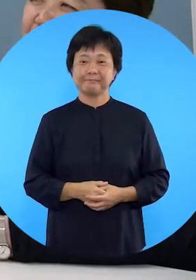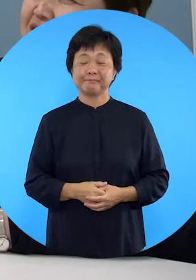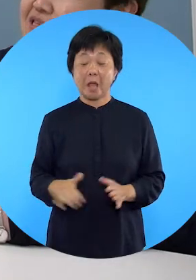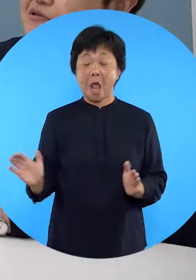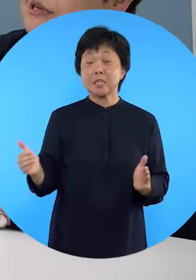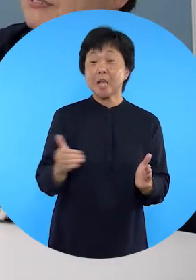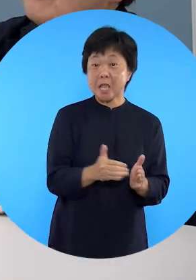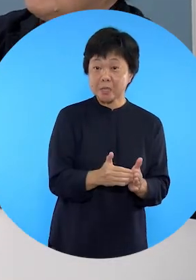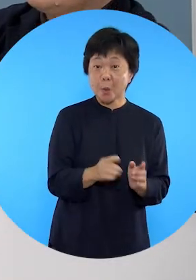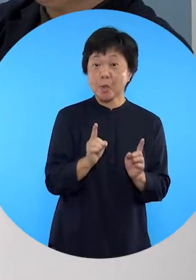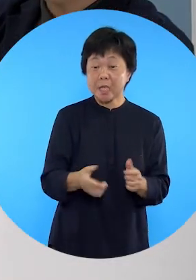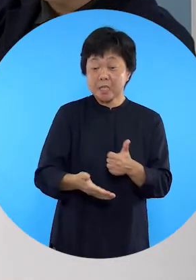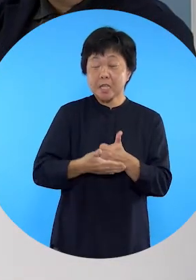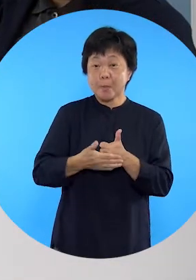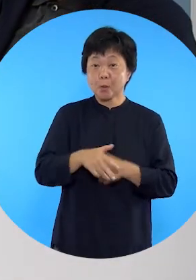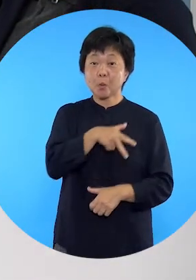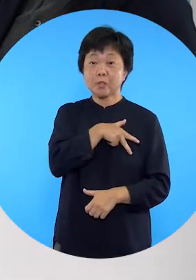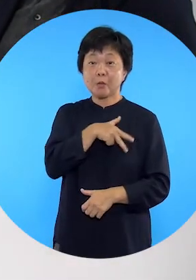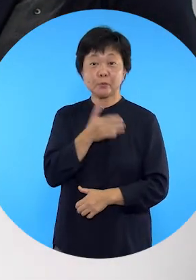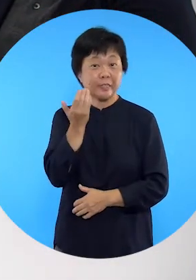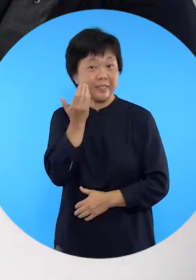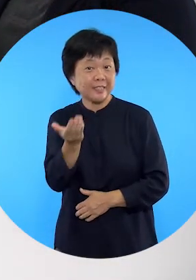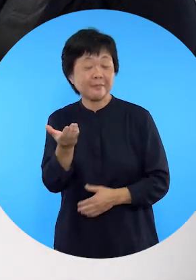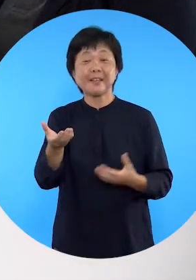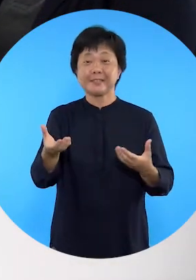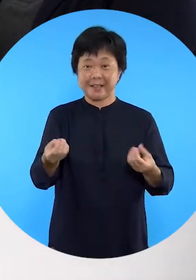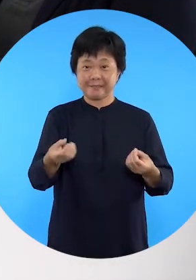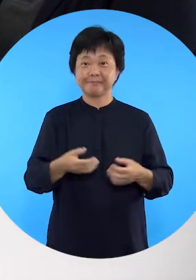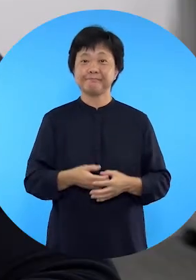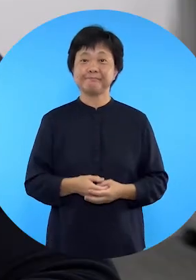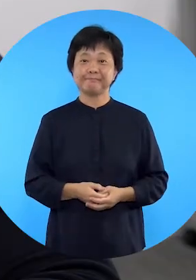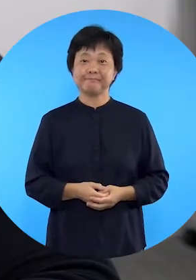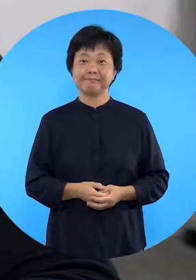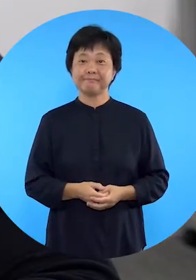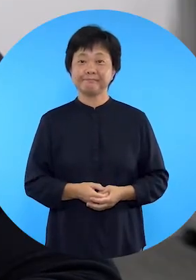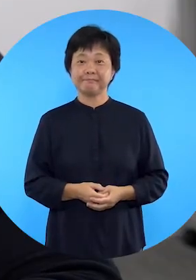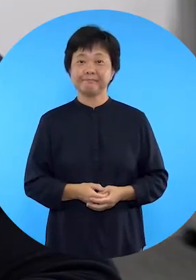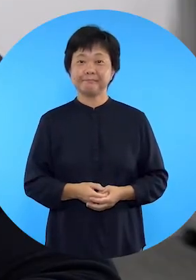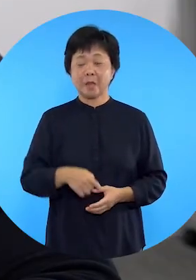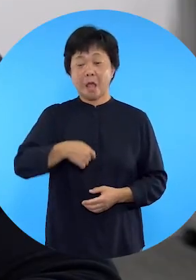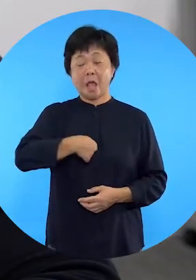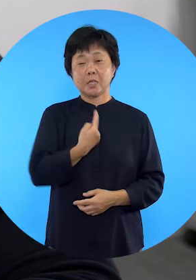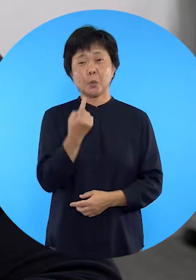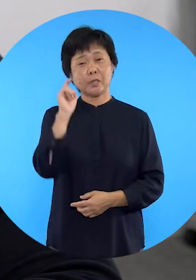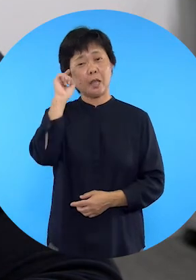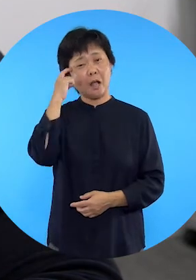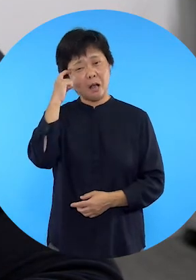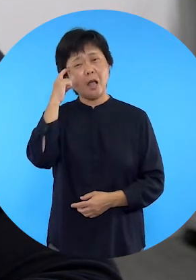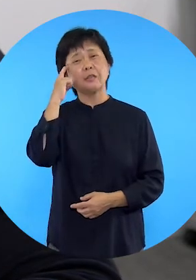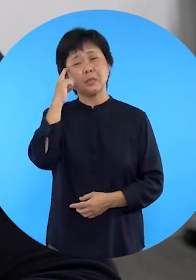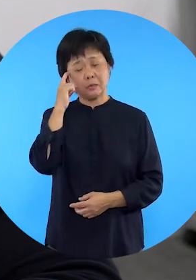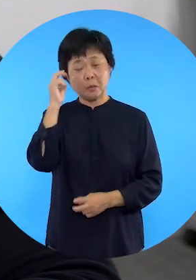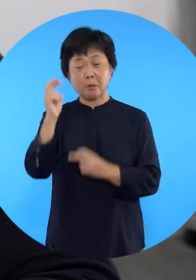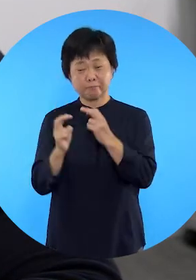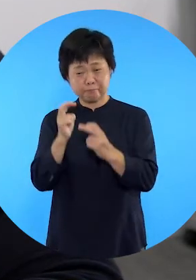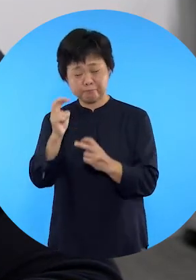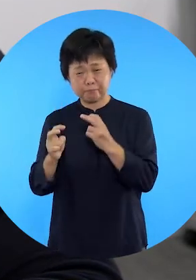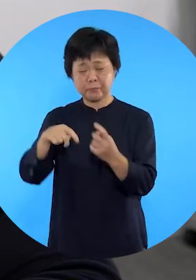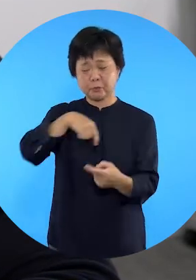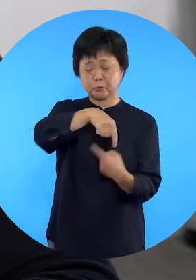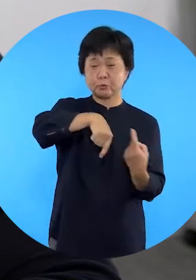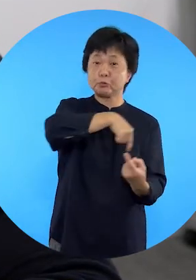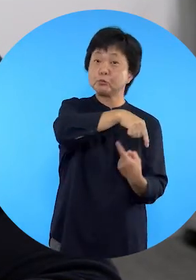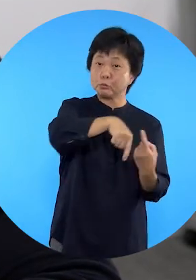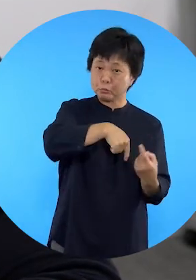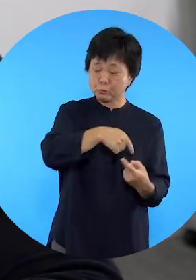最後にネリサポのスタッフにお話をお聞きしました。 一人で考えていると同じところをぐるぐるぐるぐる考